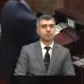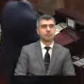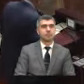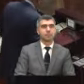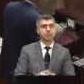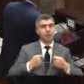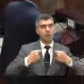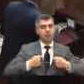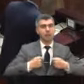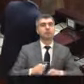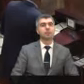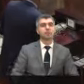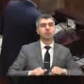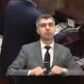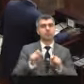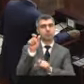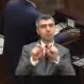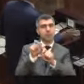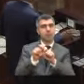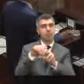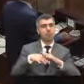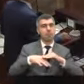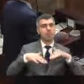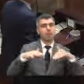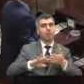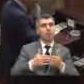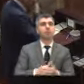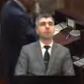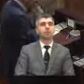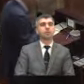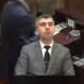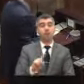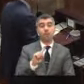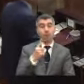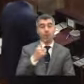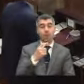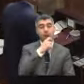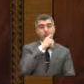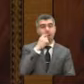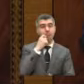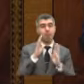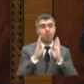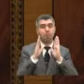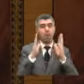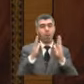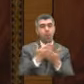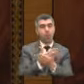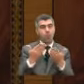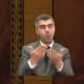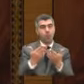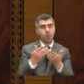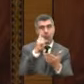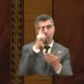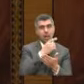سيد رئيس محترم، سيدات والسادة النواب محترمون، أولا رمضان مبارك سعيد، بالصحة